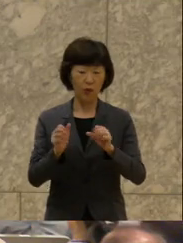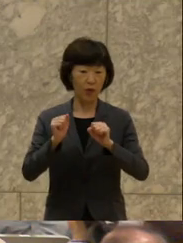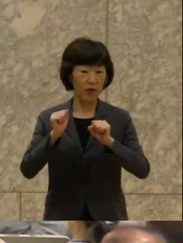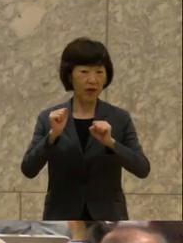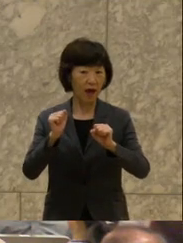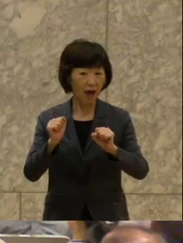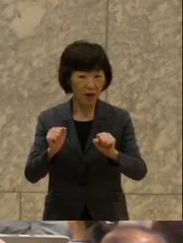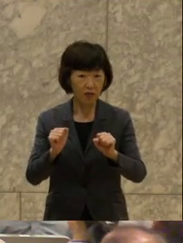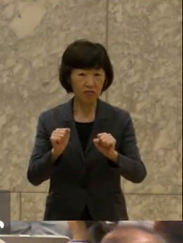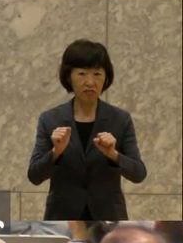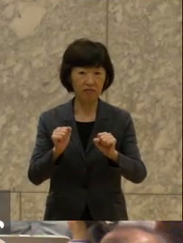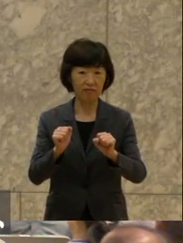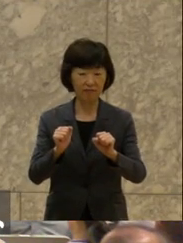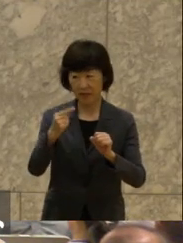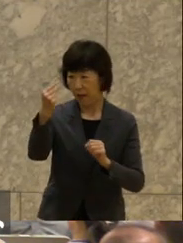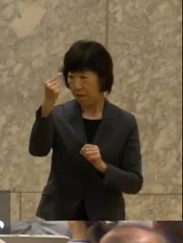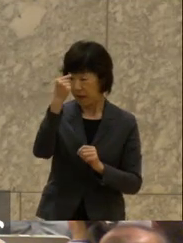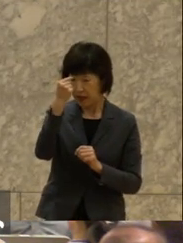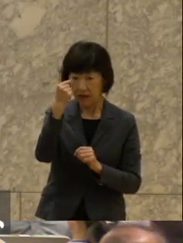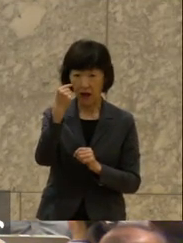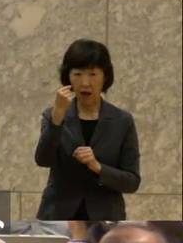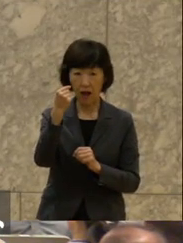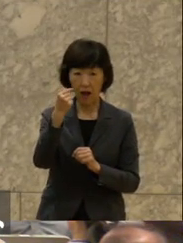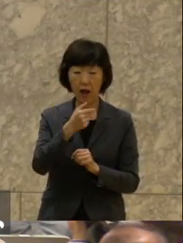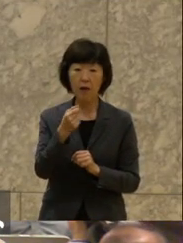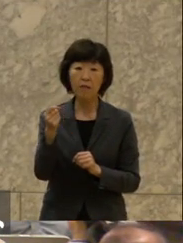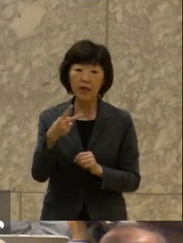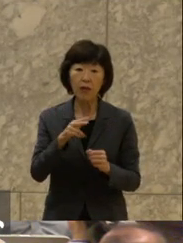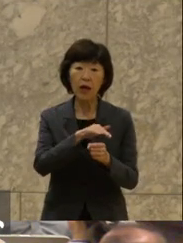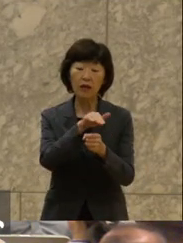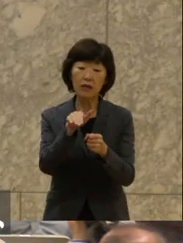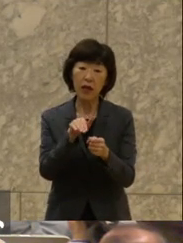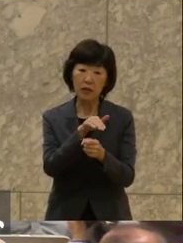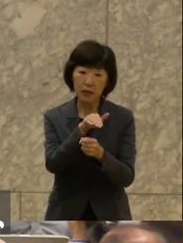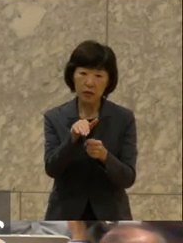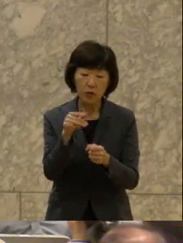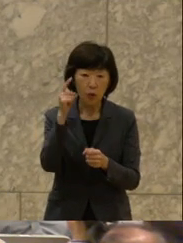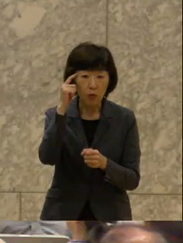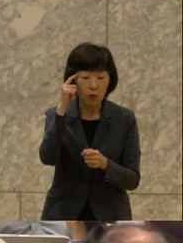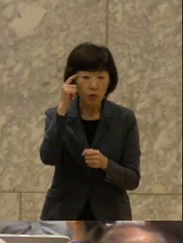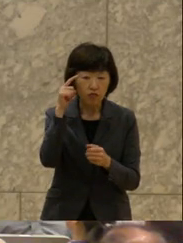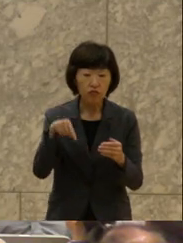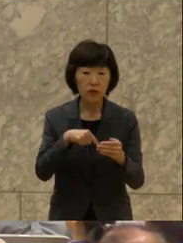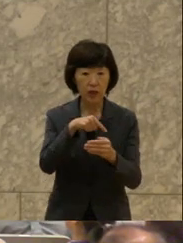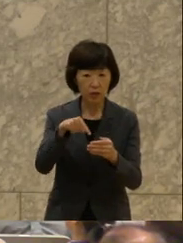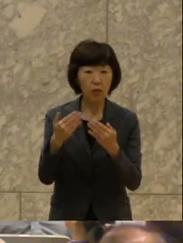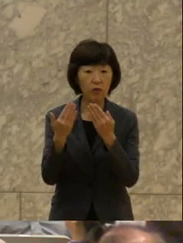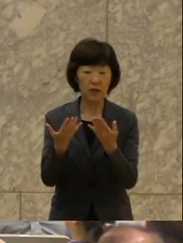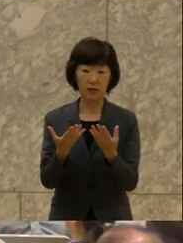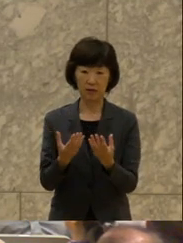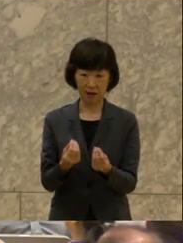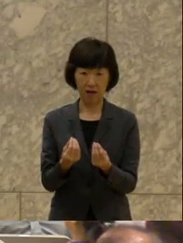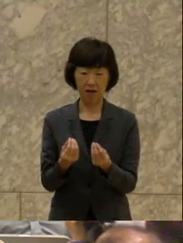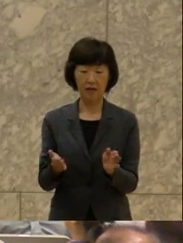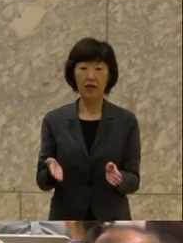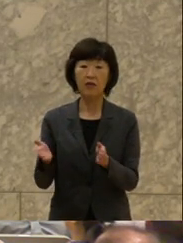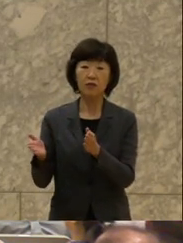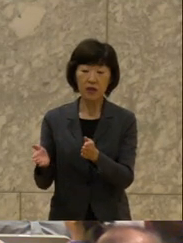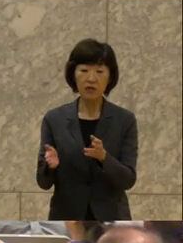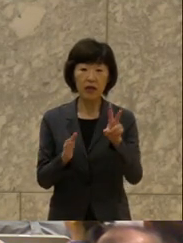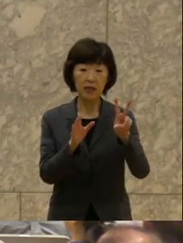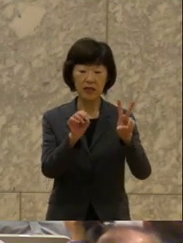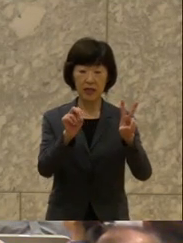で学んだことある大切にしてきたことについて少しお尋ねをしたんですけどね今度は2025年に